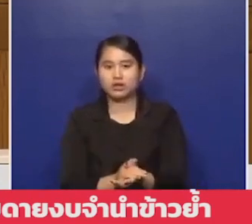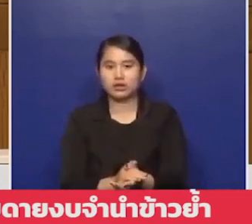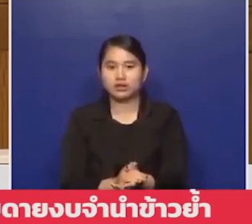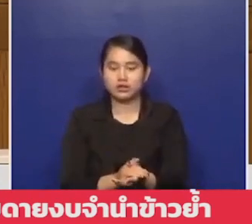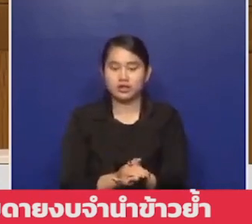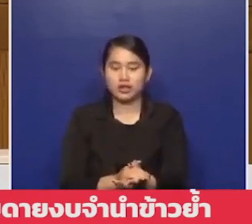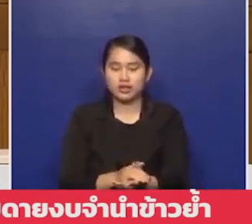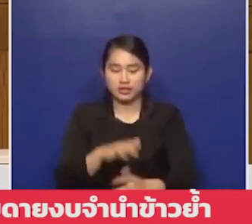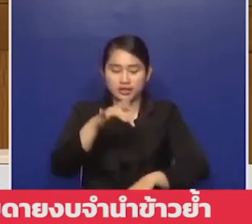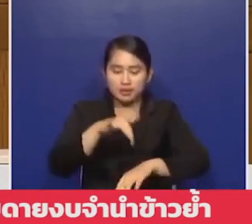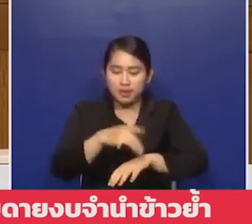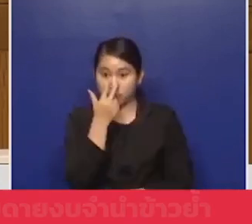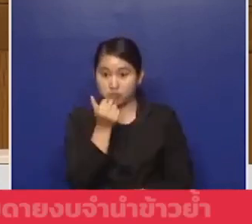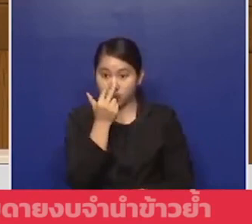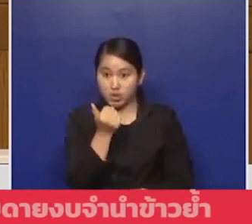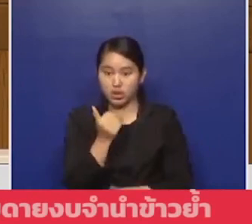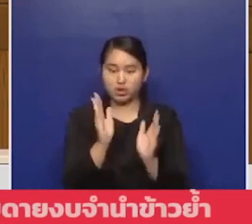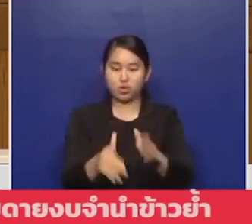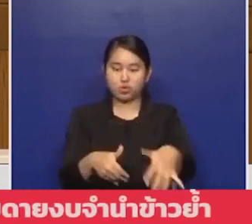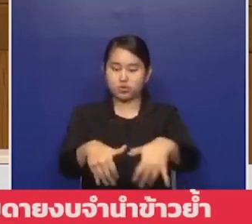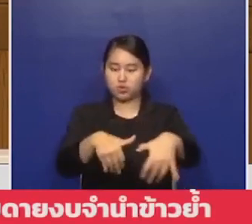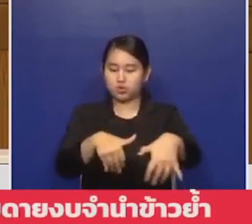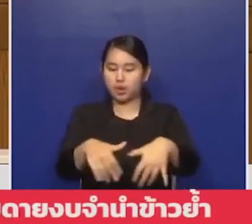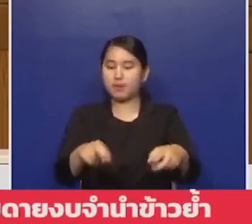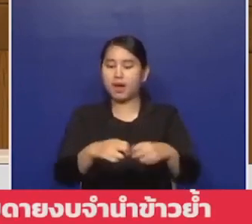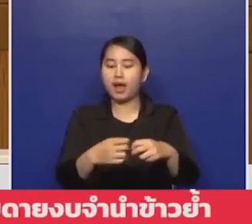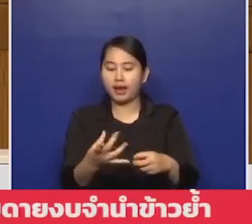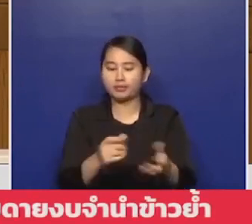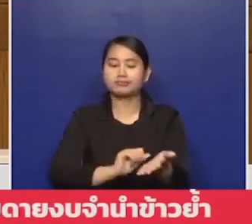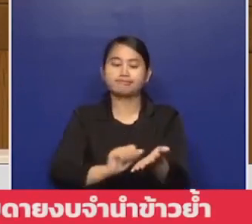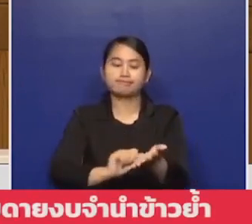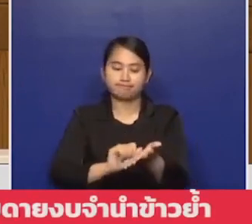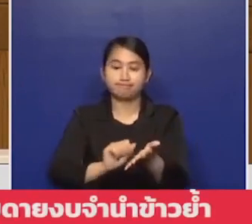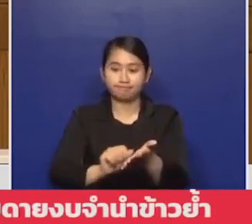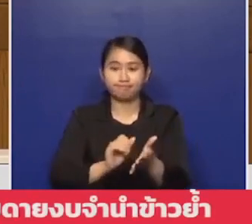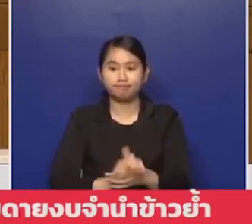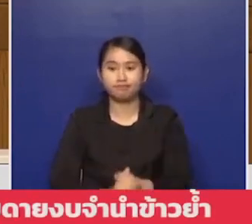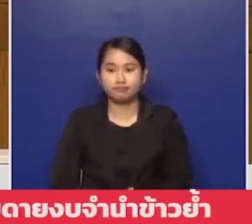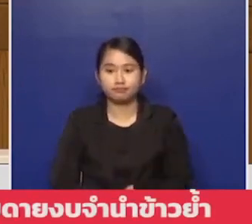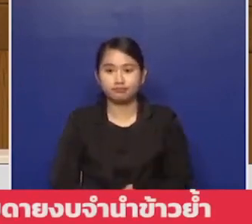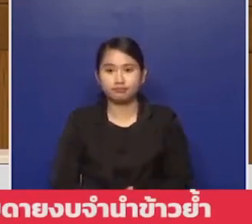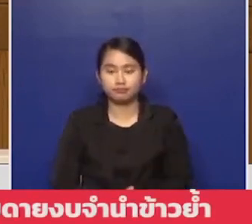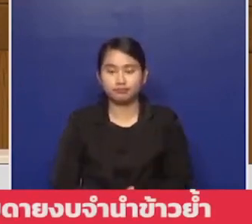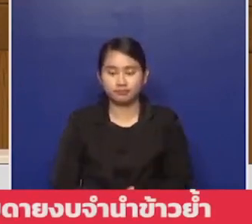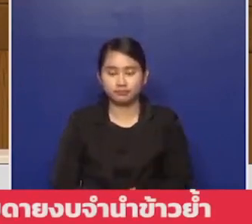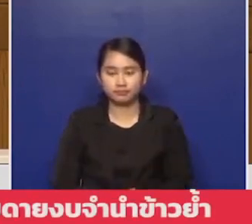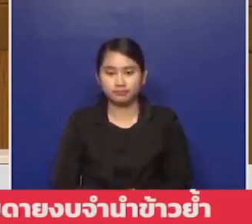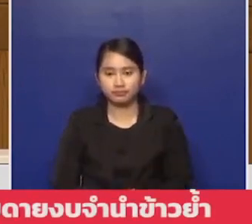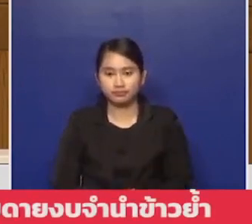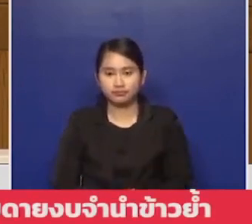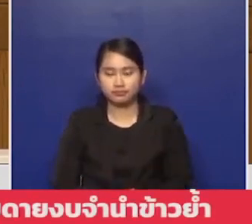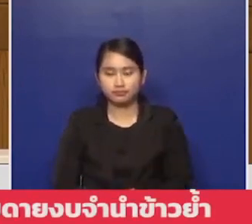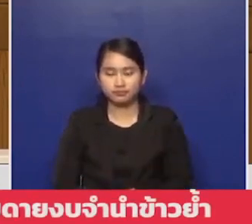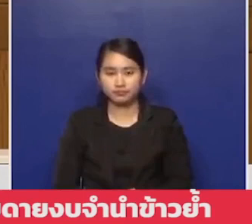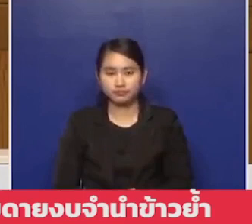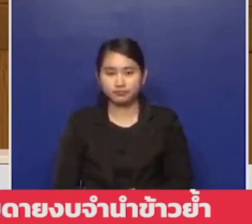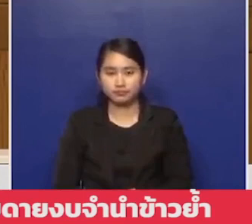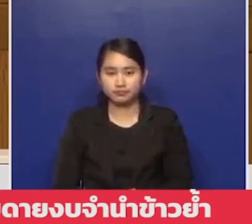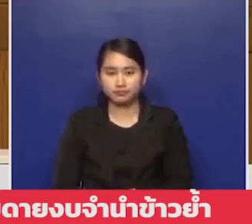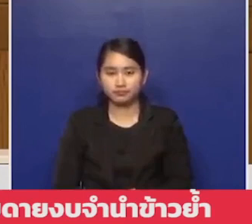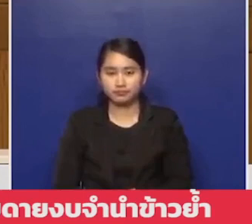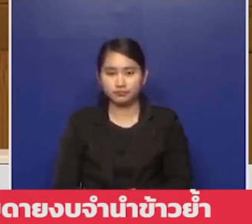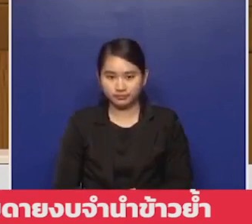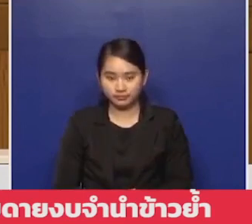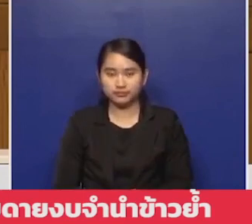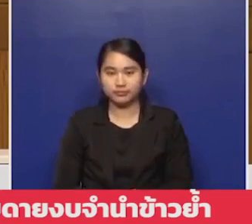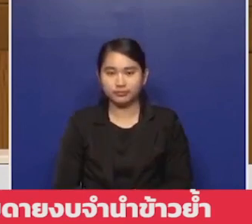ก็อย่าใช้ความรุนแรงจะไม่ชอบตนเองก็ไม่เป็นไรแต่ถ้าไม่ชอบประเทศของท่านก็ไม่ควรเพราะประชาชนยังไงก็คือประชาชนของเ